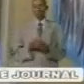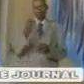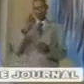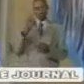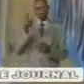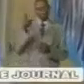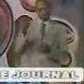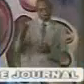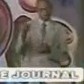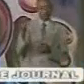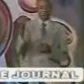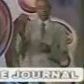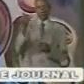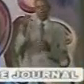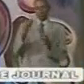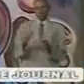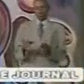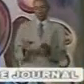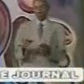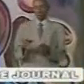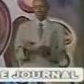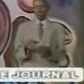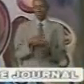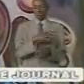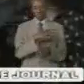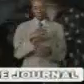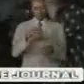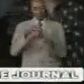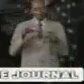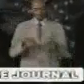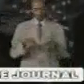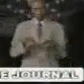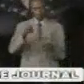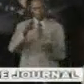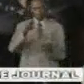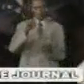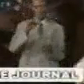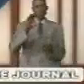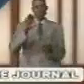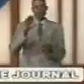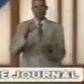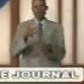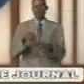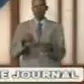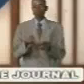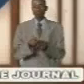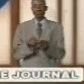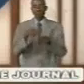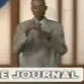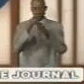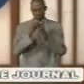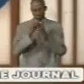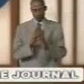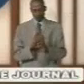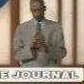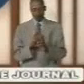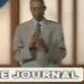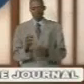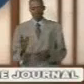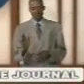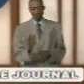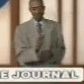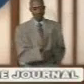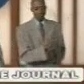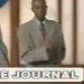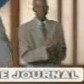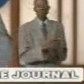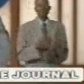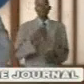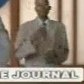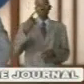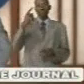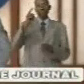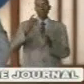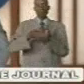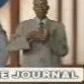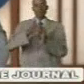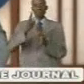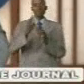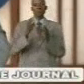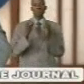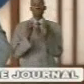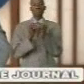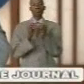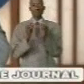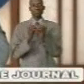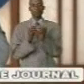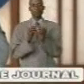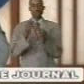la RTNC et le Congo se sentent honorés. Dans le cadre du 14e sommet de la francophonie toujours,